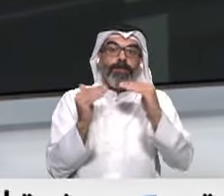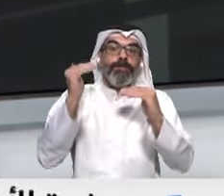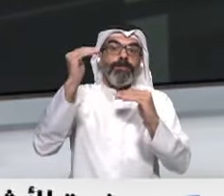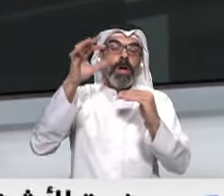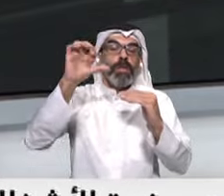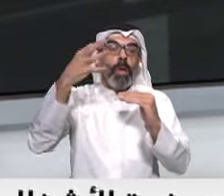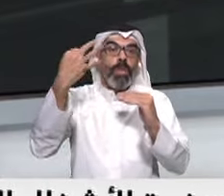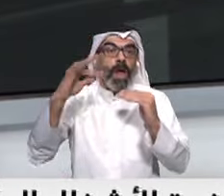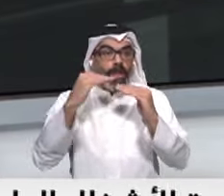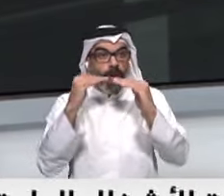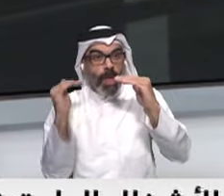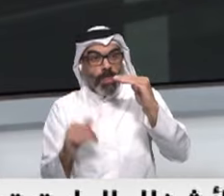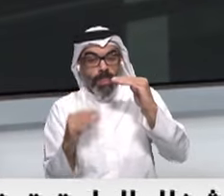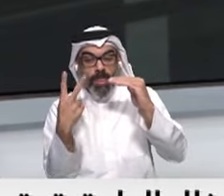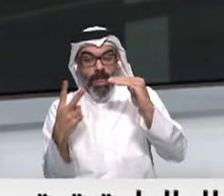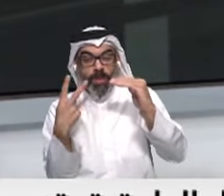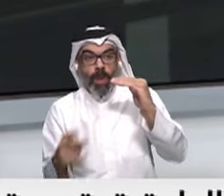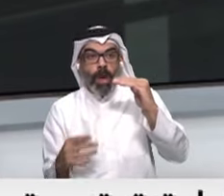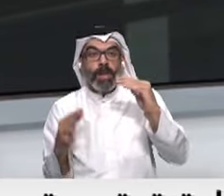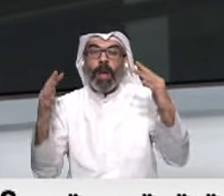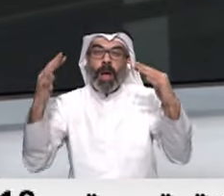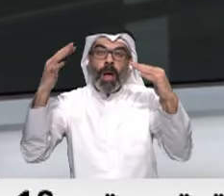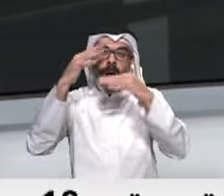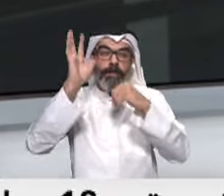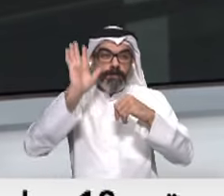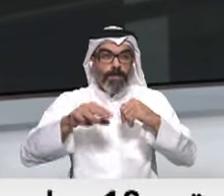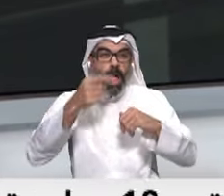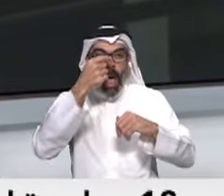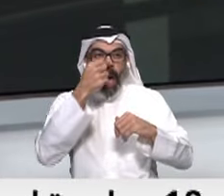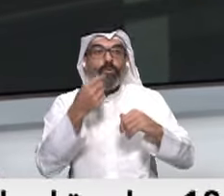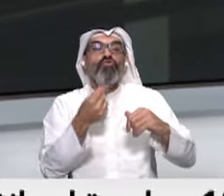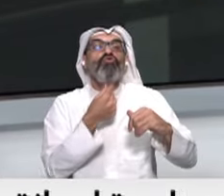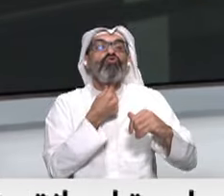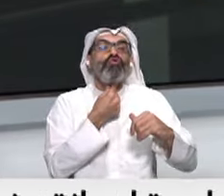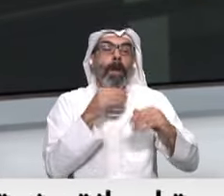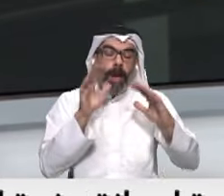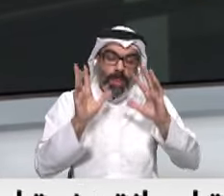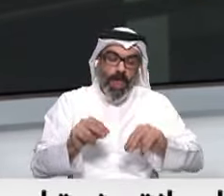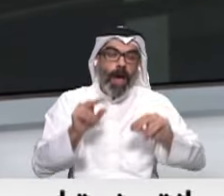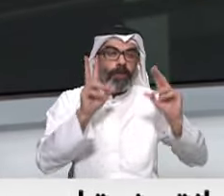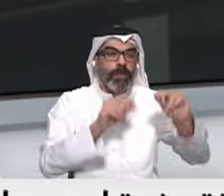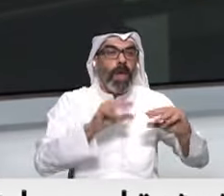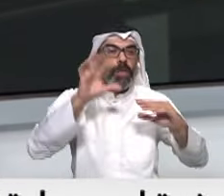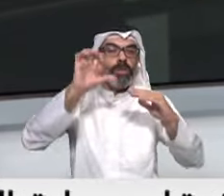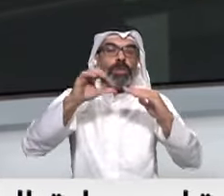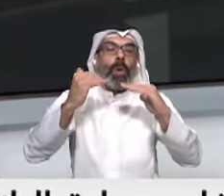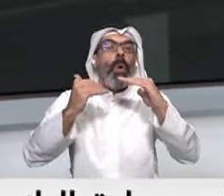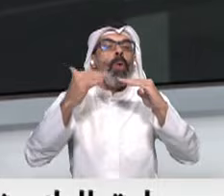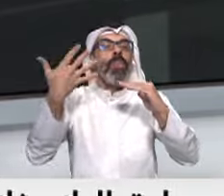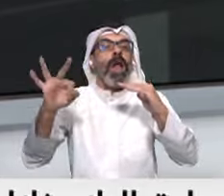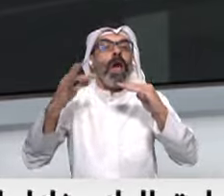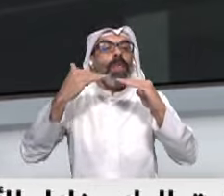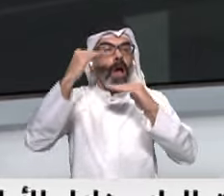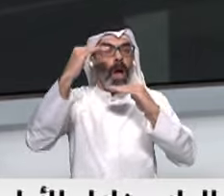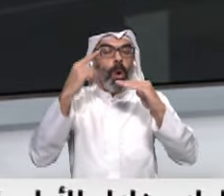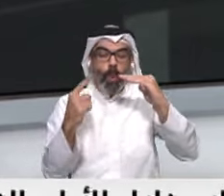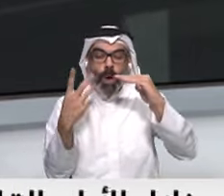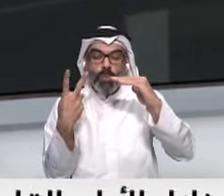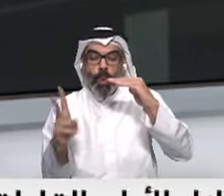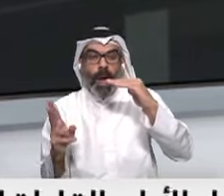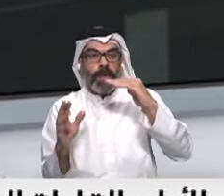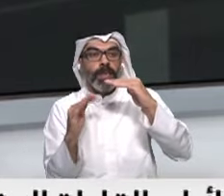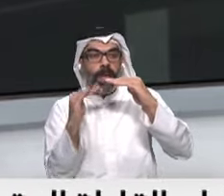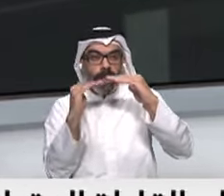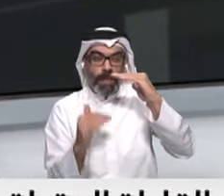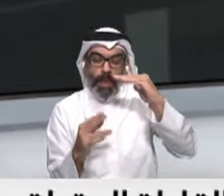22 مع عبور للسحب راح يستمر حتى يوم الجمعه على بعض المناطق 39 العظم والصغرى 21 والهوا الكوس مستمر ويانا من